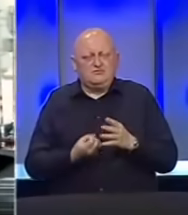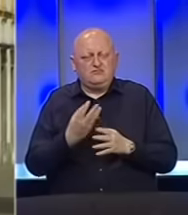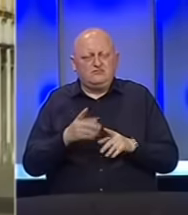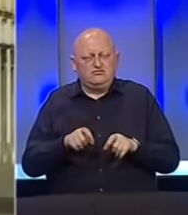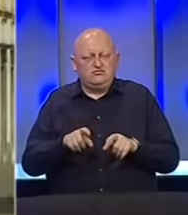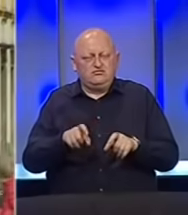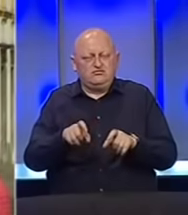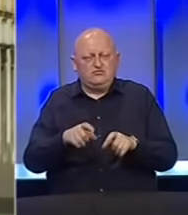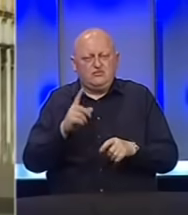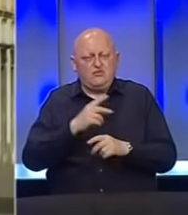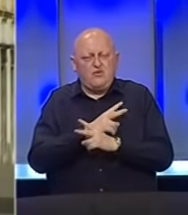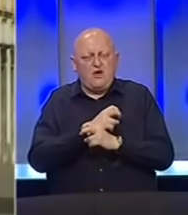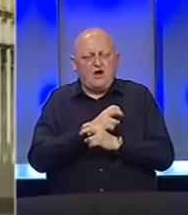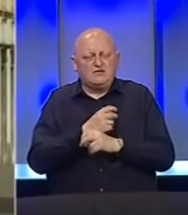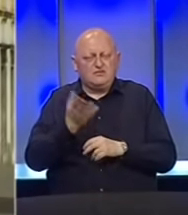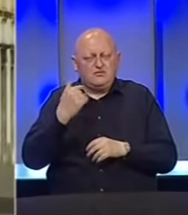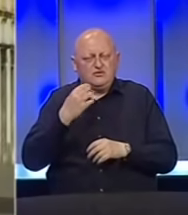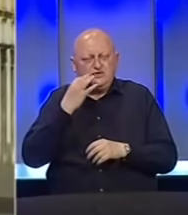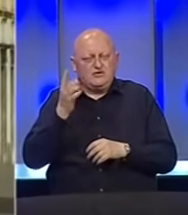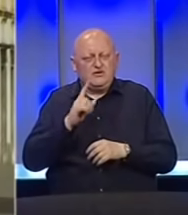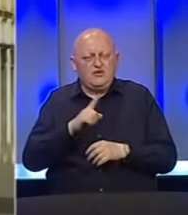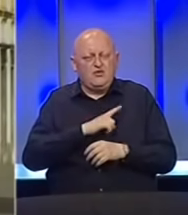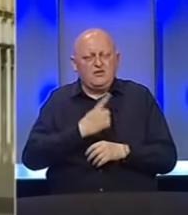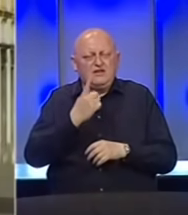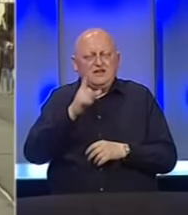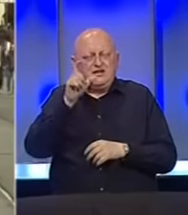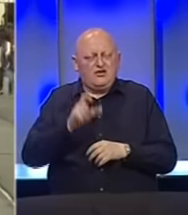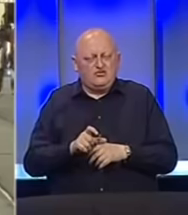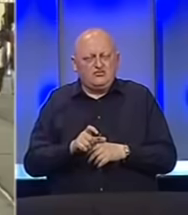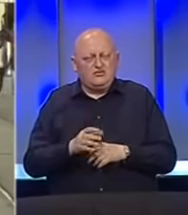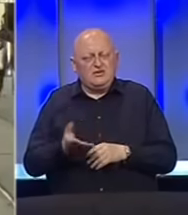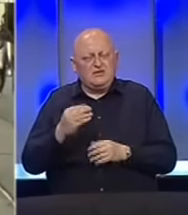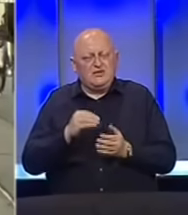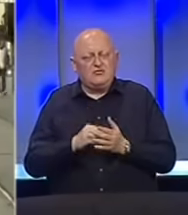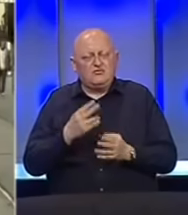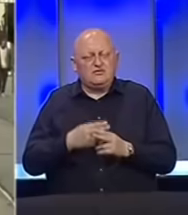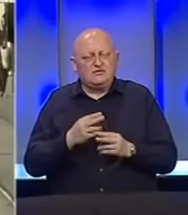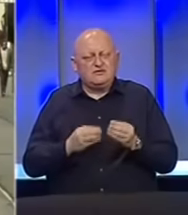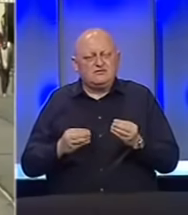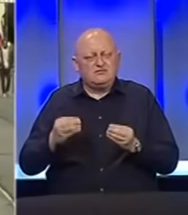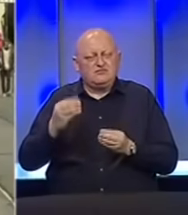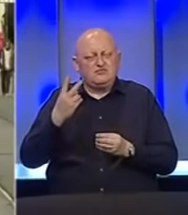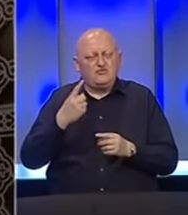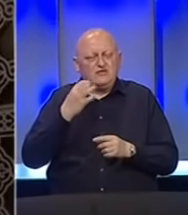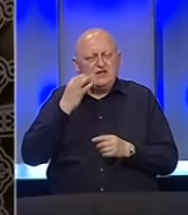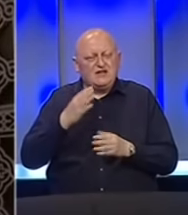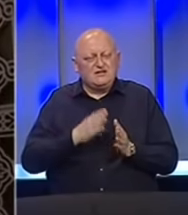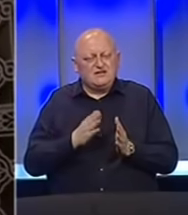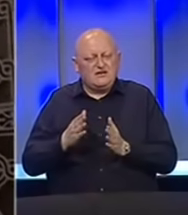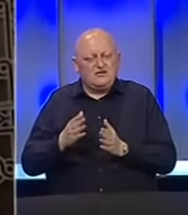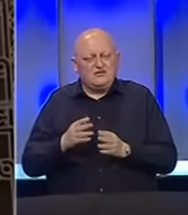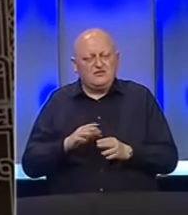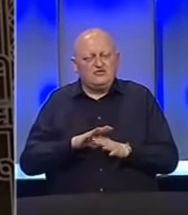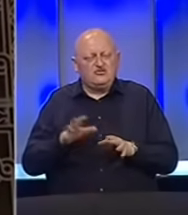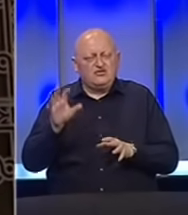epidemije koronavirusa u Austriji tokom proteklog dana nije umrla ni jedna osoba. Ipak broj oboljelih povećava se drugi dan za redom. A